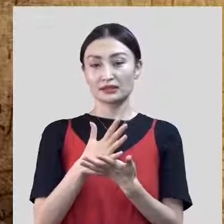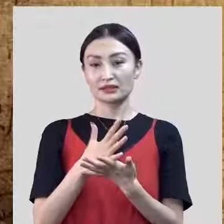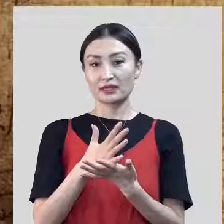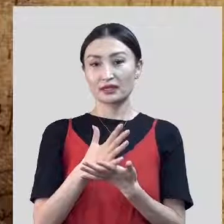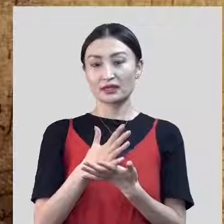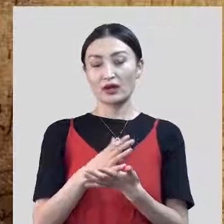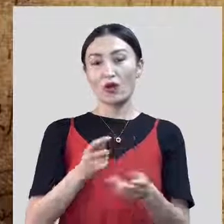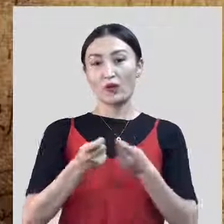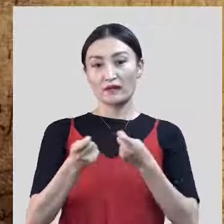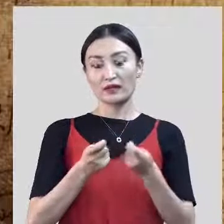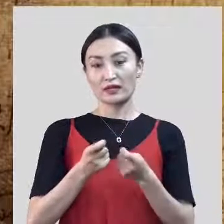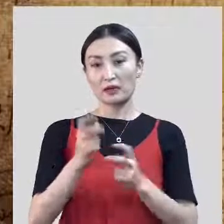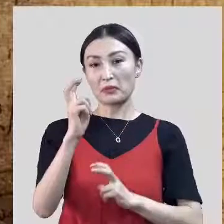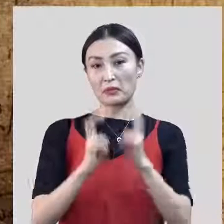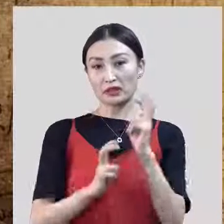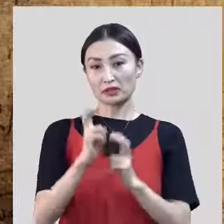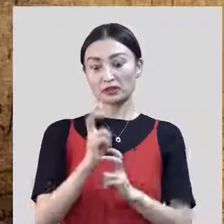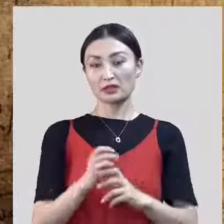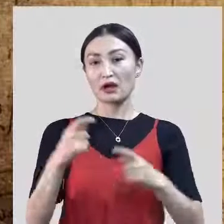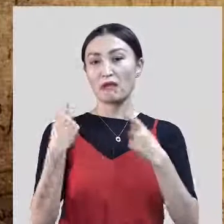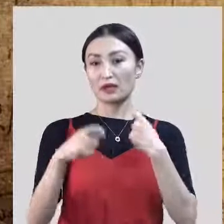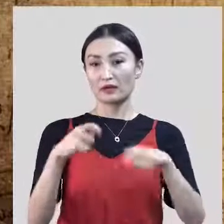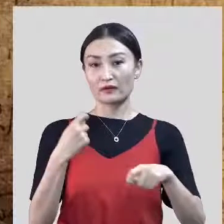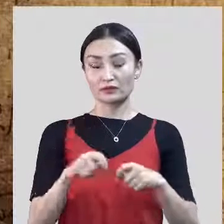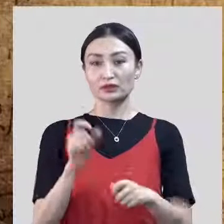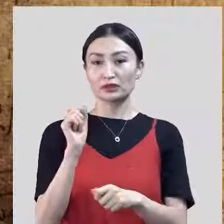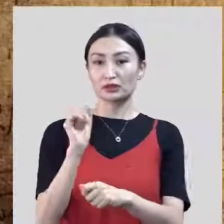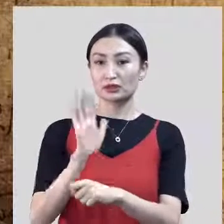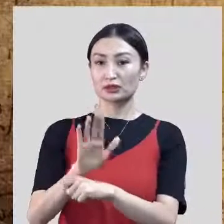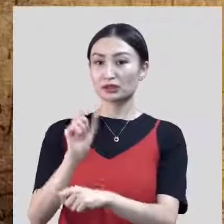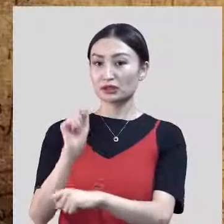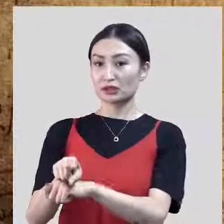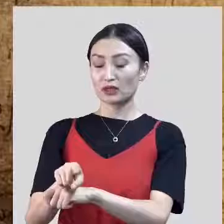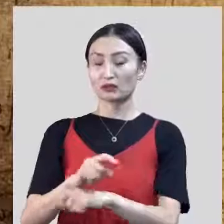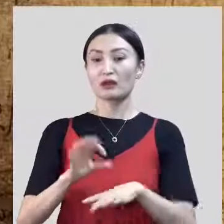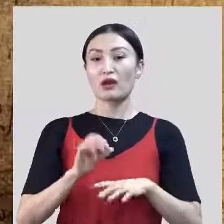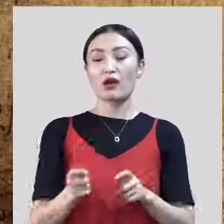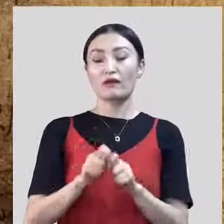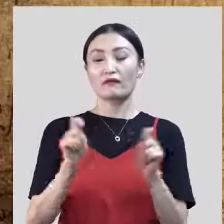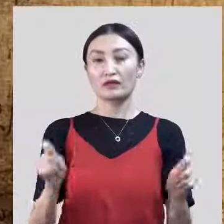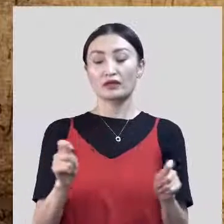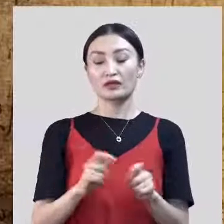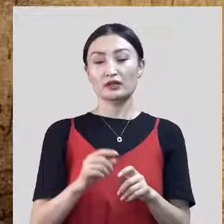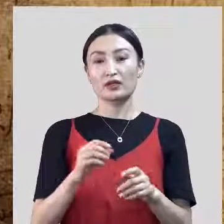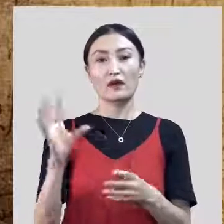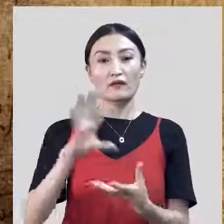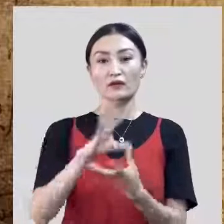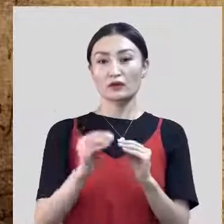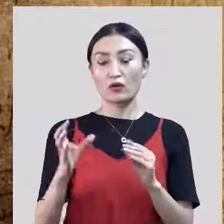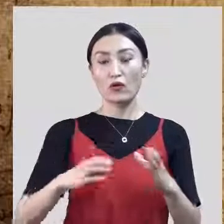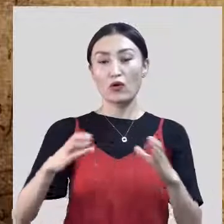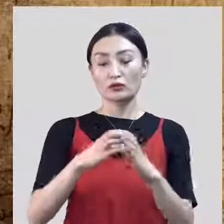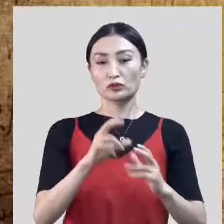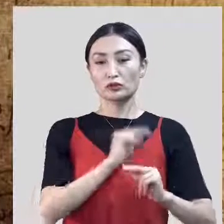централизация управления промышленностью продовольственная диктатура и ведение продразверстки всеобщая трудовая